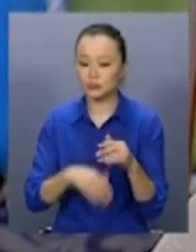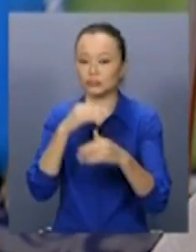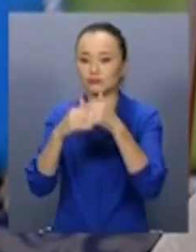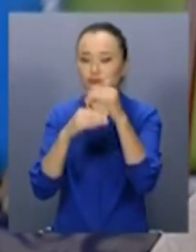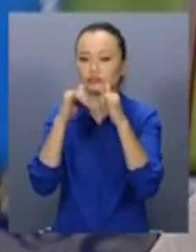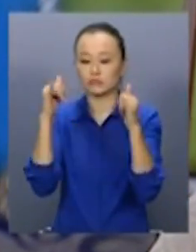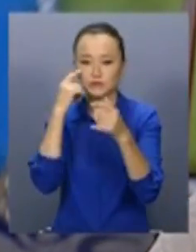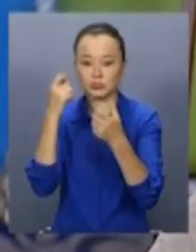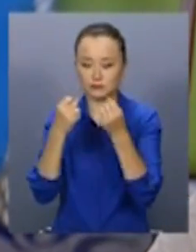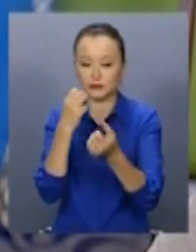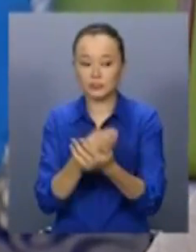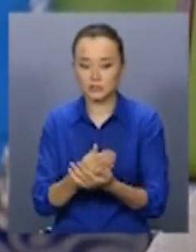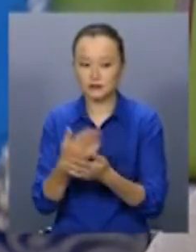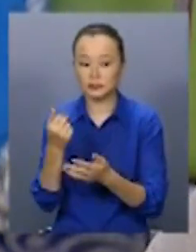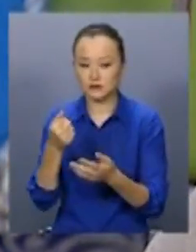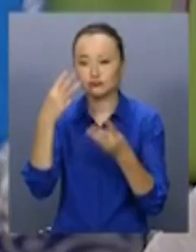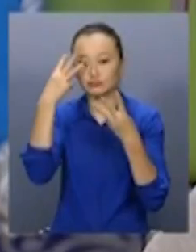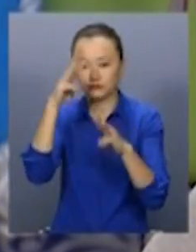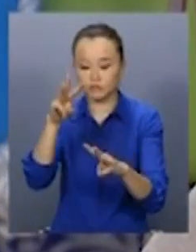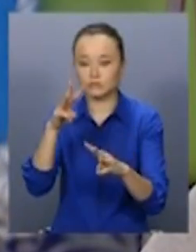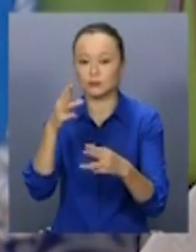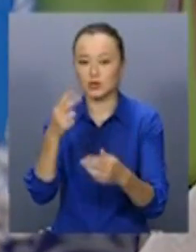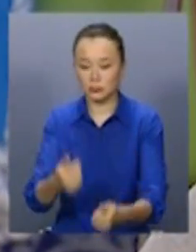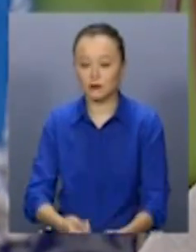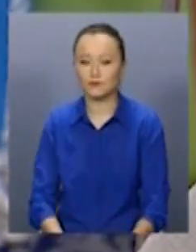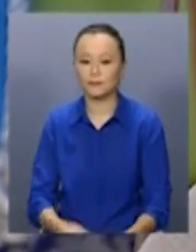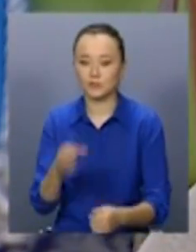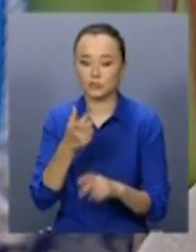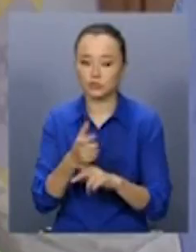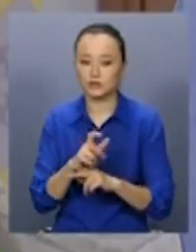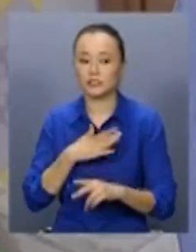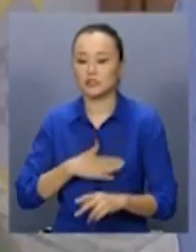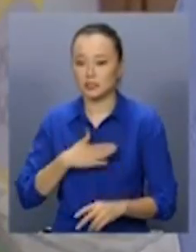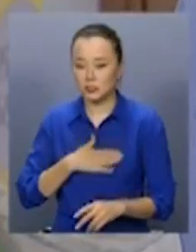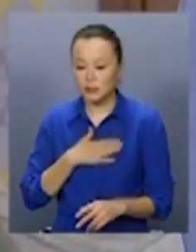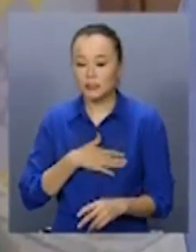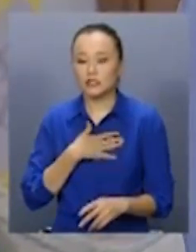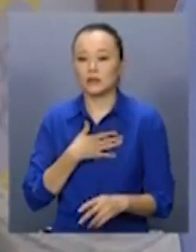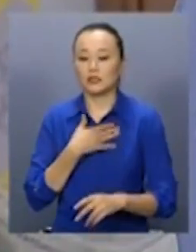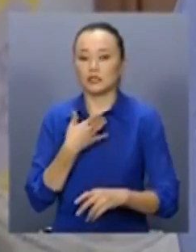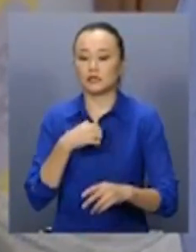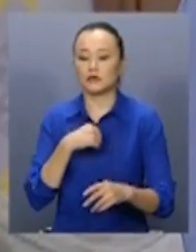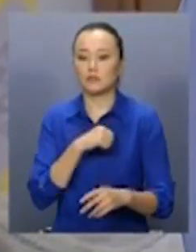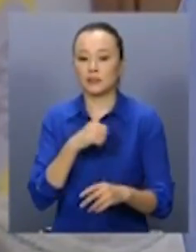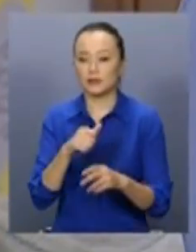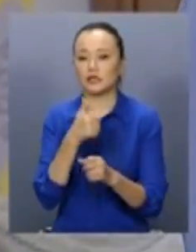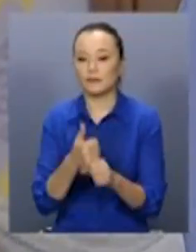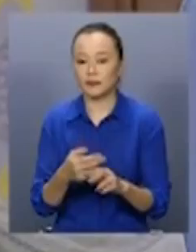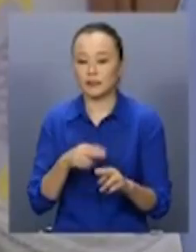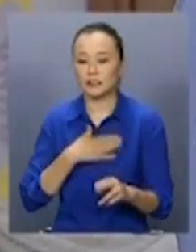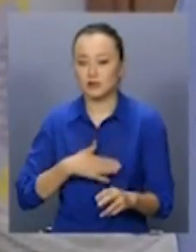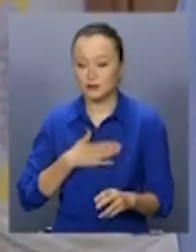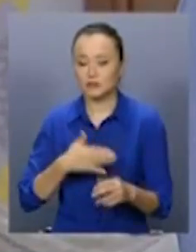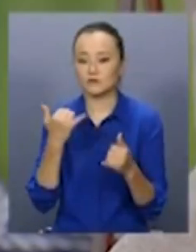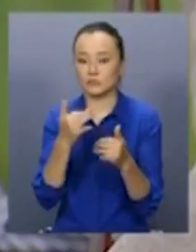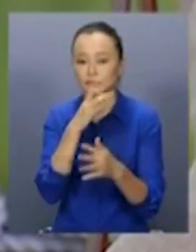өскені байқалады. Заманауи өскені. Сол қуантарлық нәрсе. Ең басты қуантарлық нәрсе қазіргі